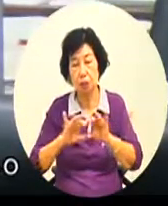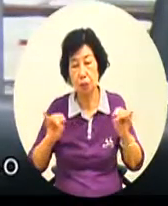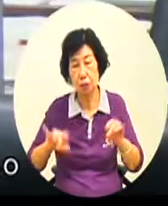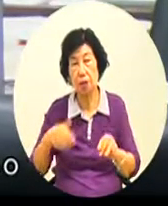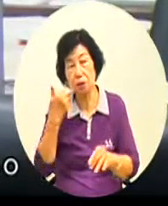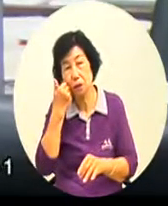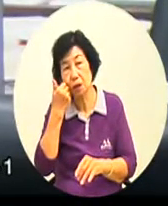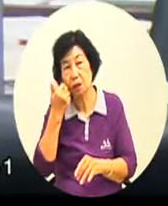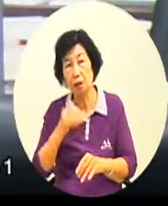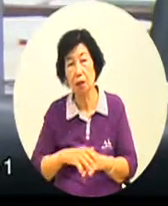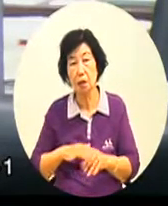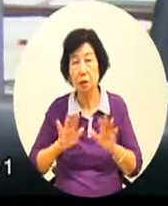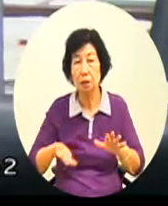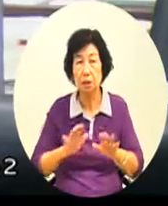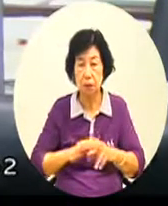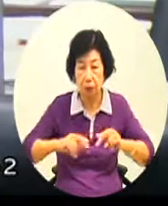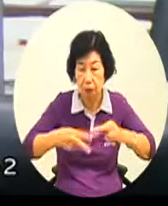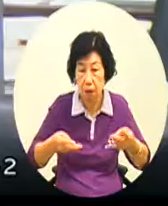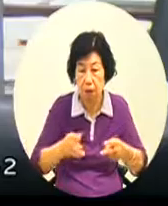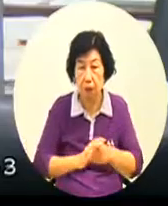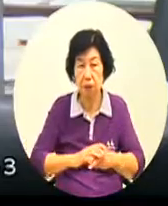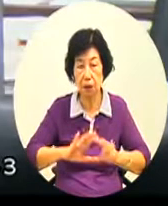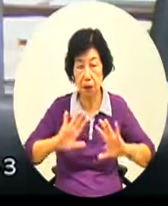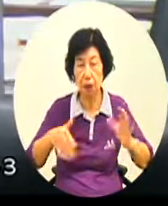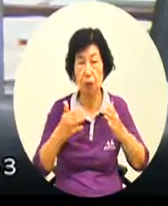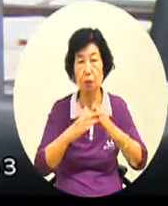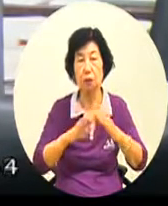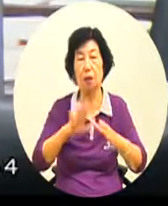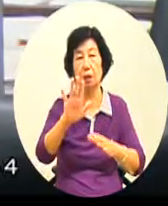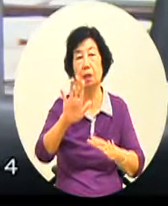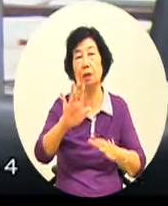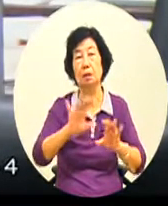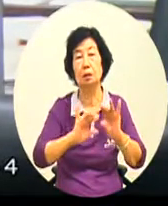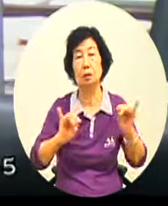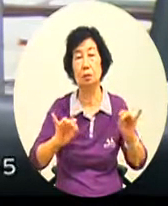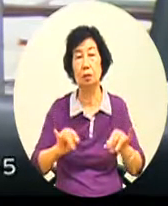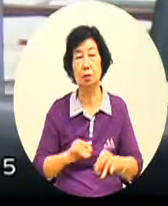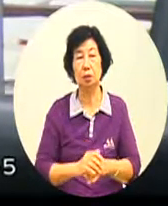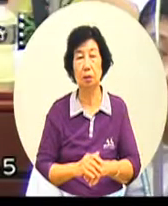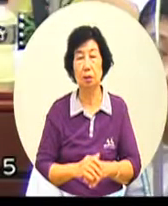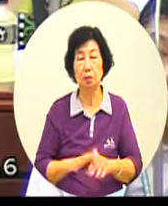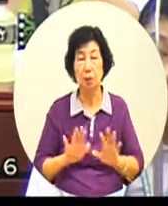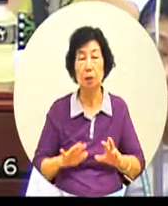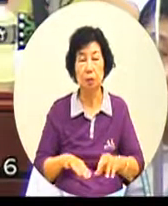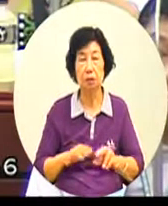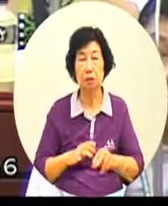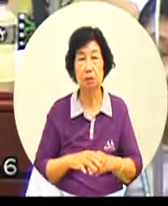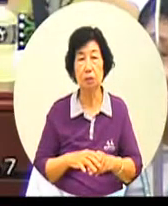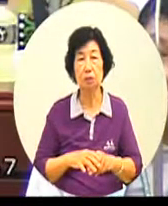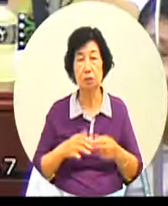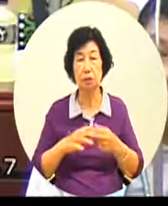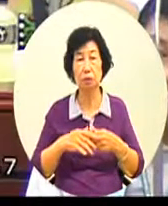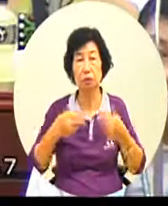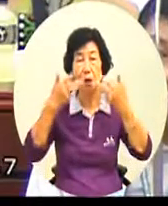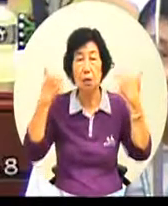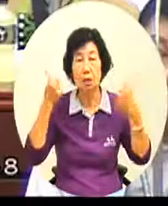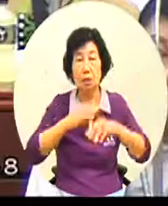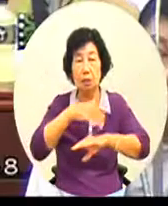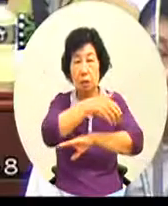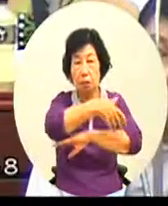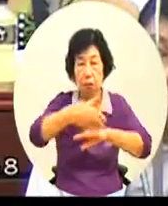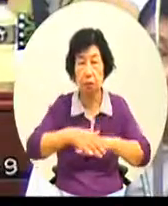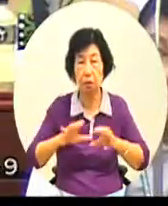他已经是变国有了嘛。对不对？ 原乡的土地本来原乡大部分都是我们原住民的土地嘛，那